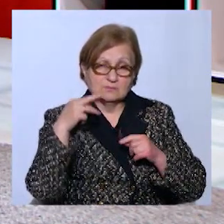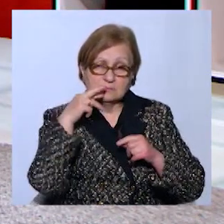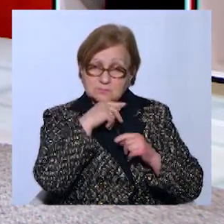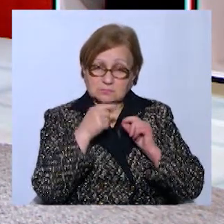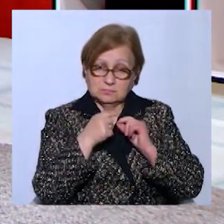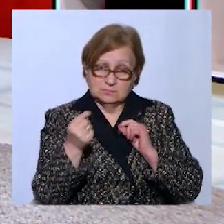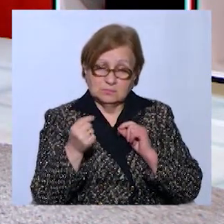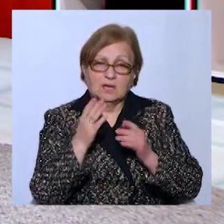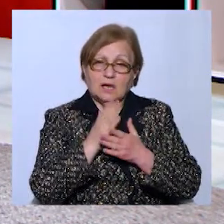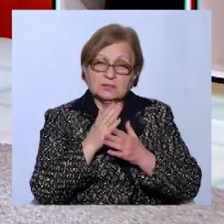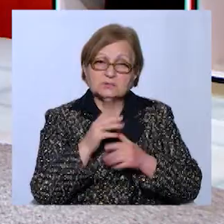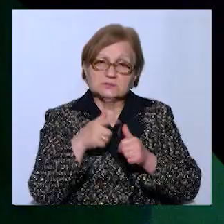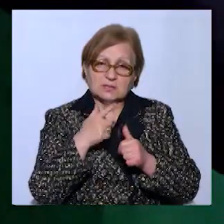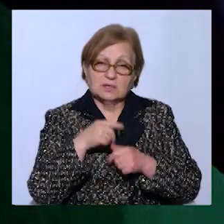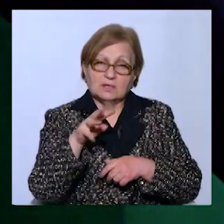კუთხა.